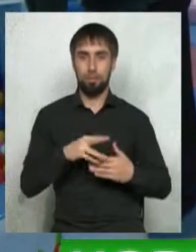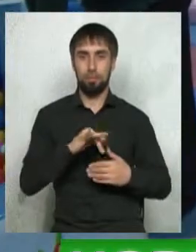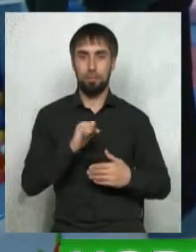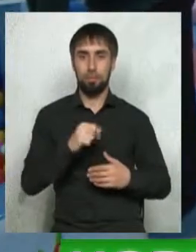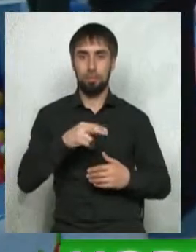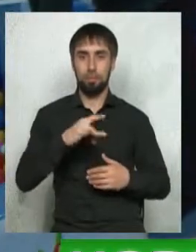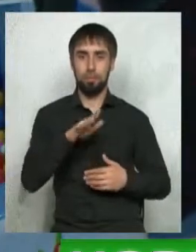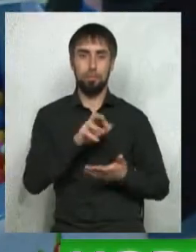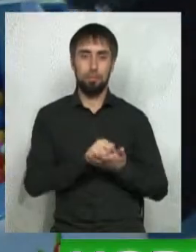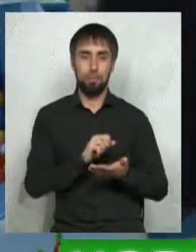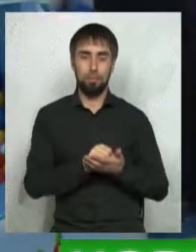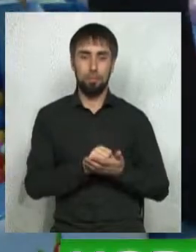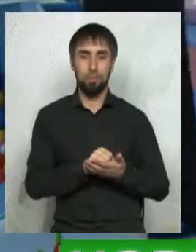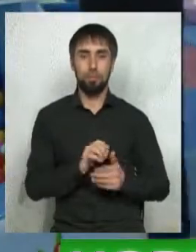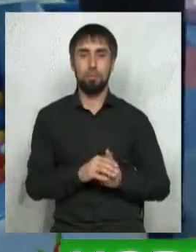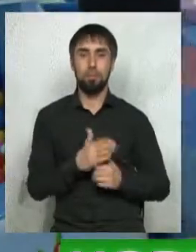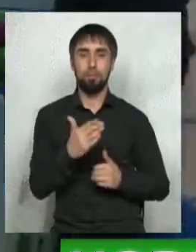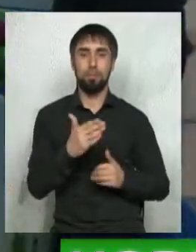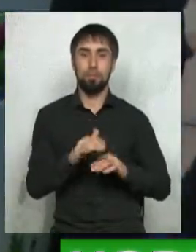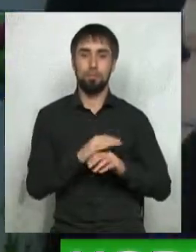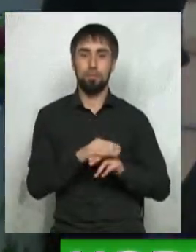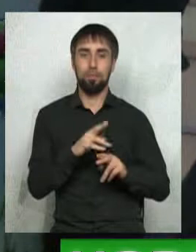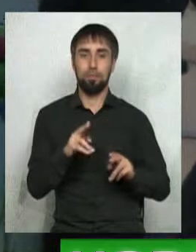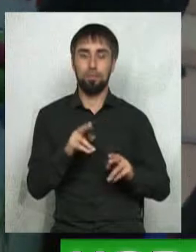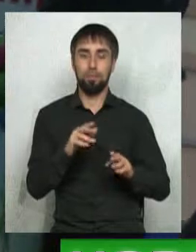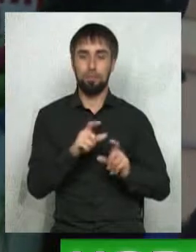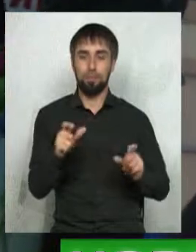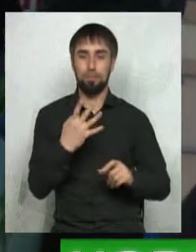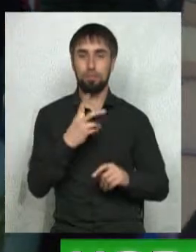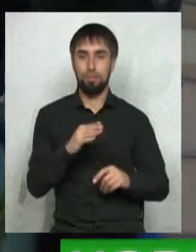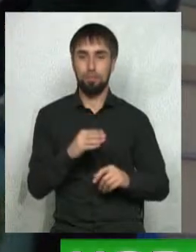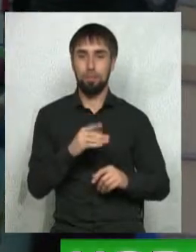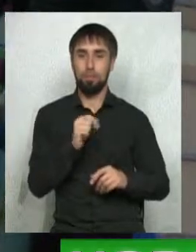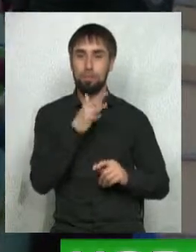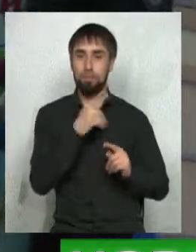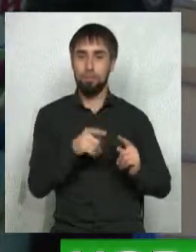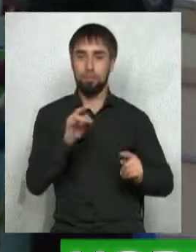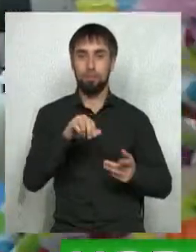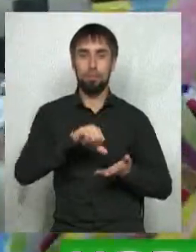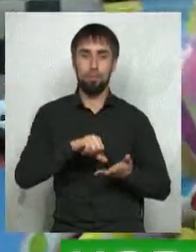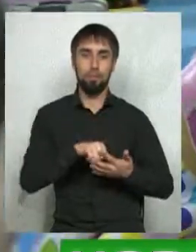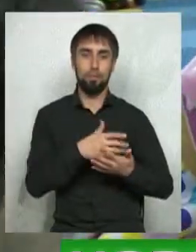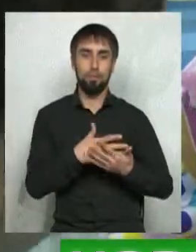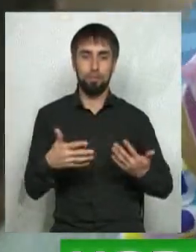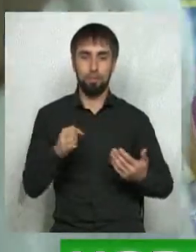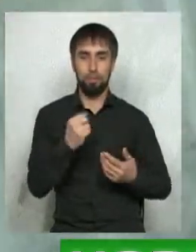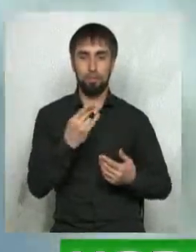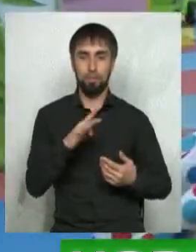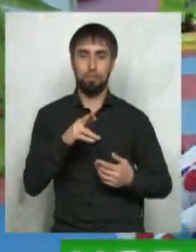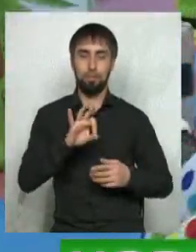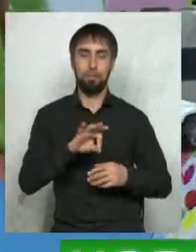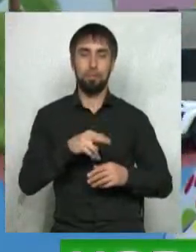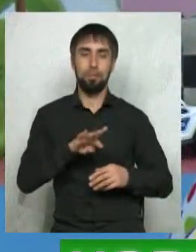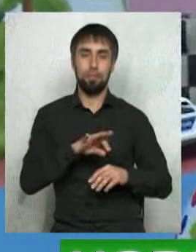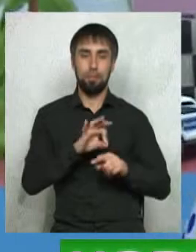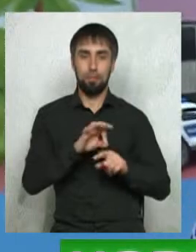Долгиев занимается волонтерской деятельностью в клубе «Добрых людей» уже более 4 лет. За это время он участвовал в различных акциях для больных